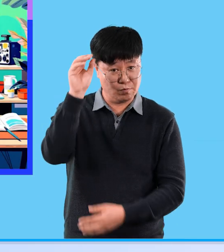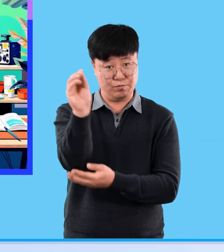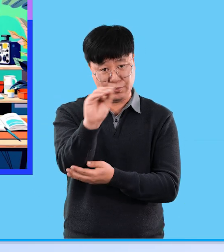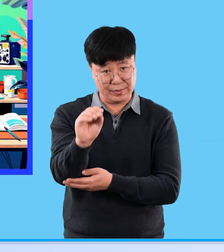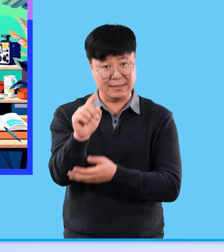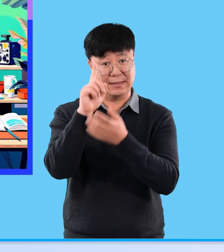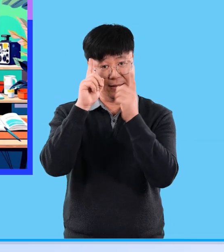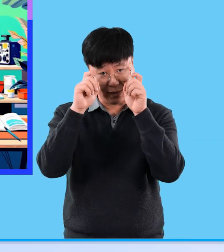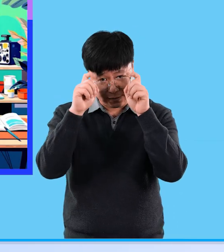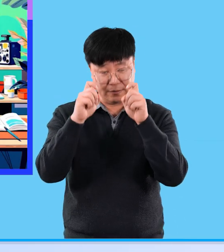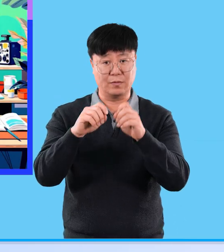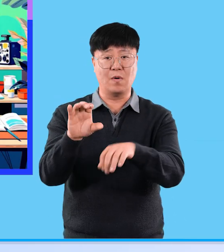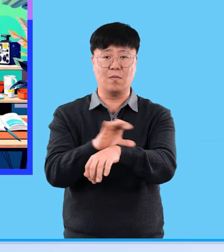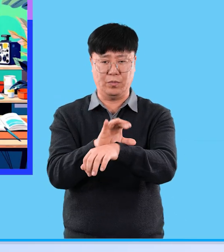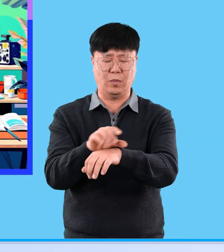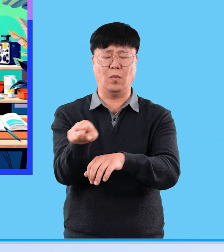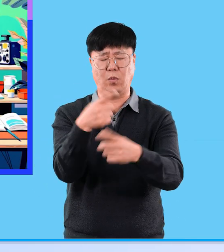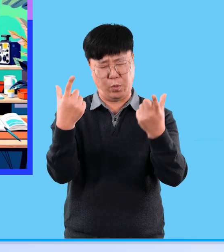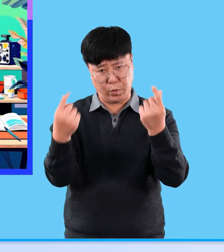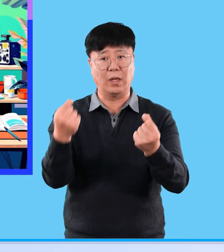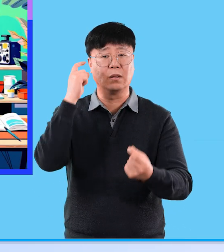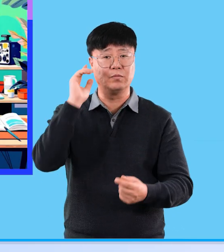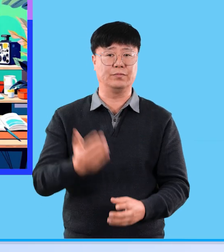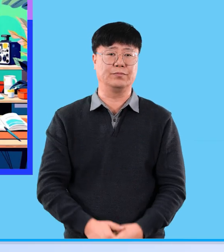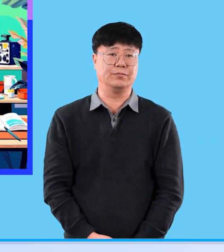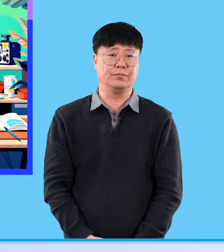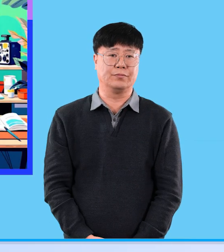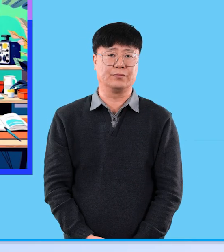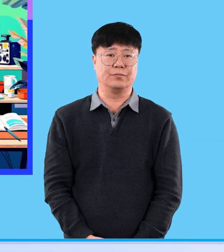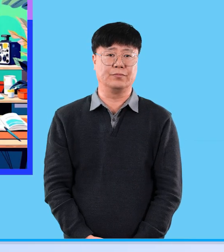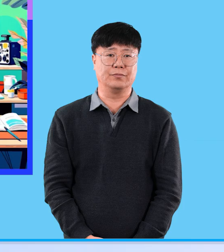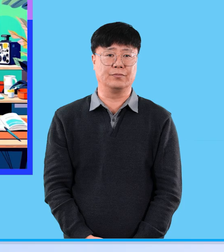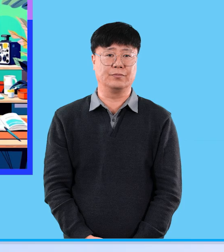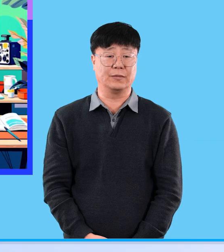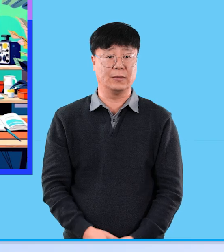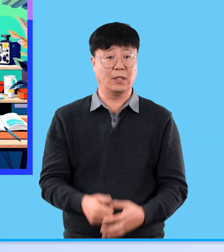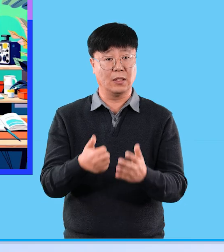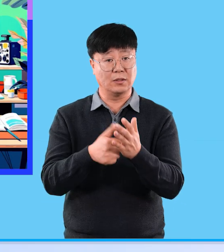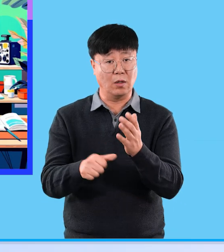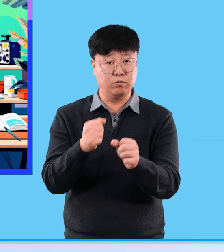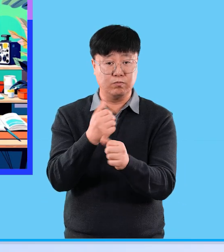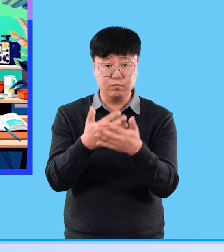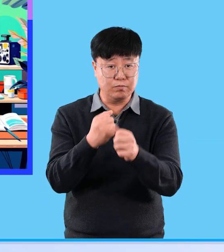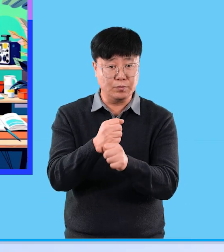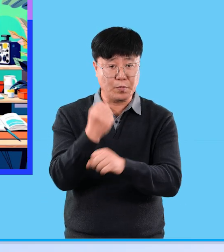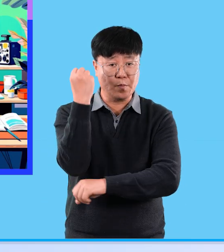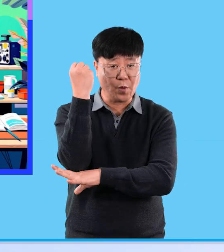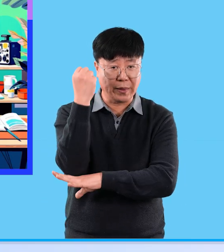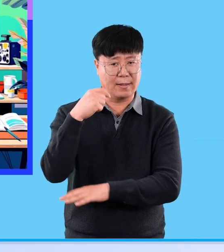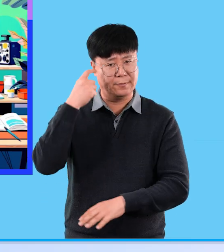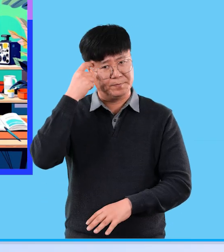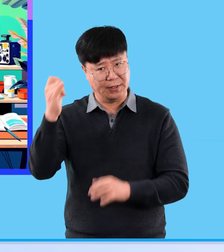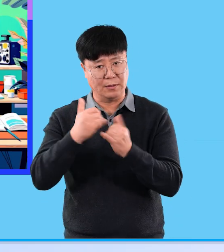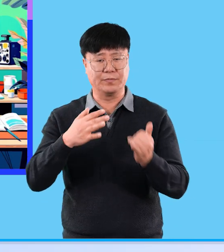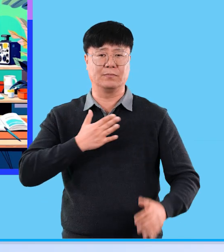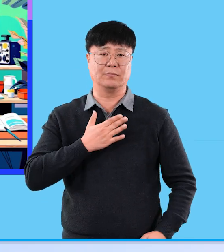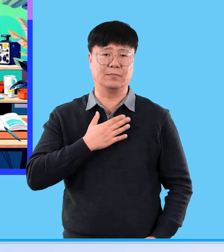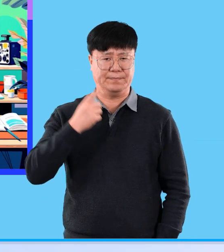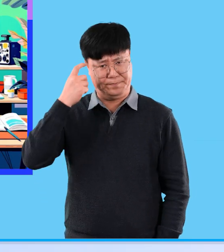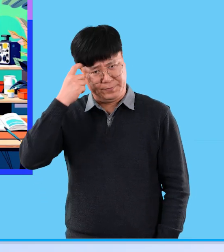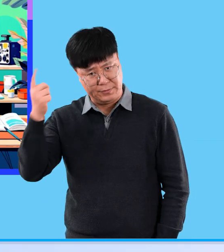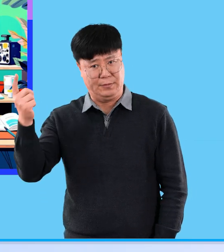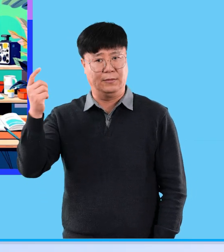AI는 붓, 카메라, 컴퓨터와 같은 도구일 뿐입니다. 작품의 본질은 언제나 창작자의